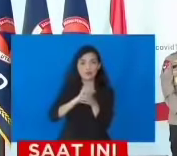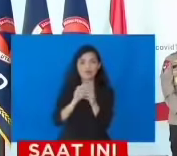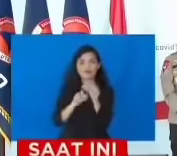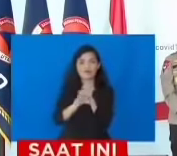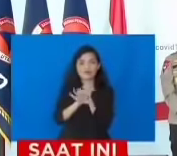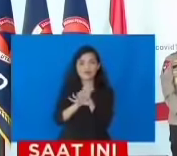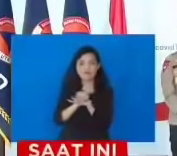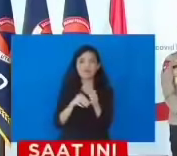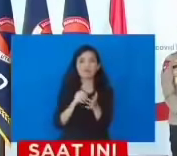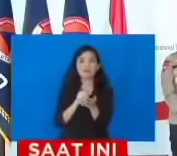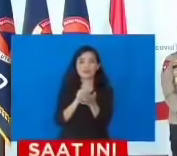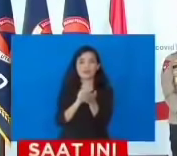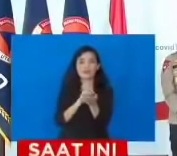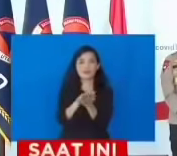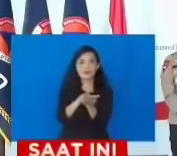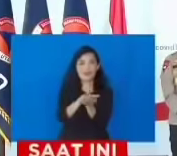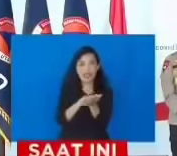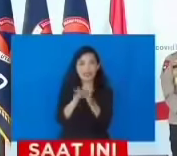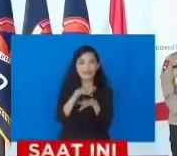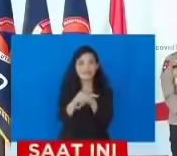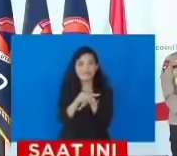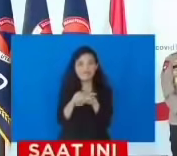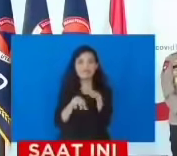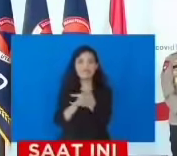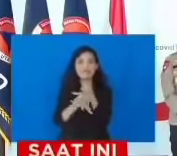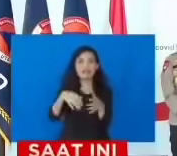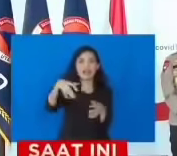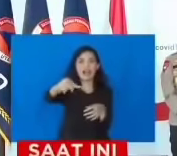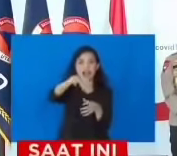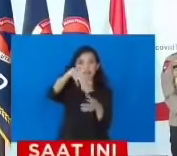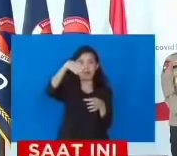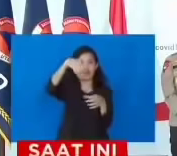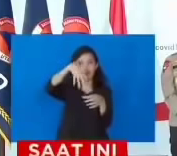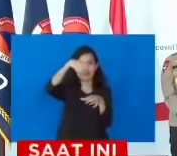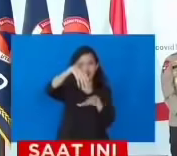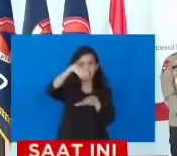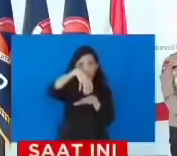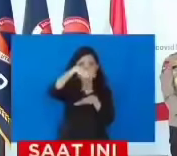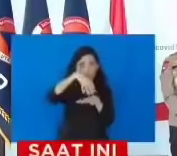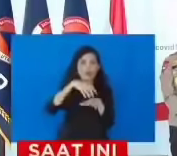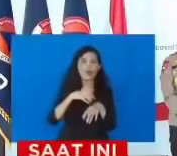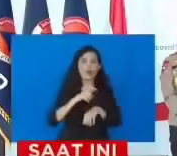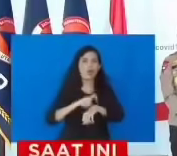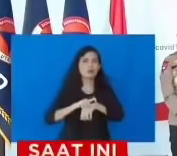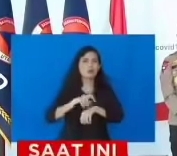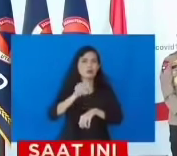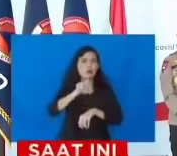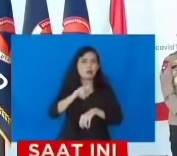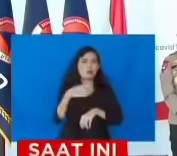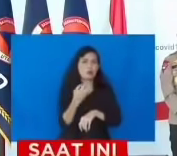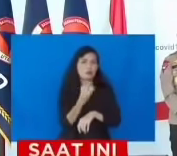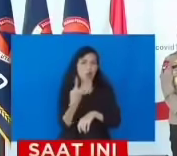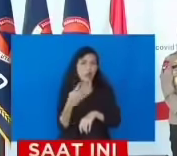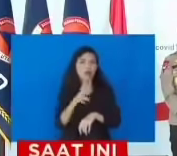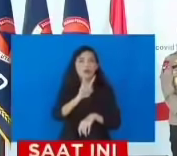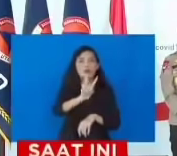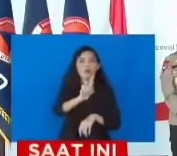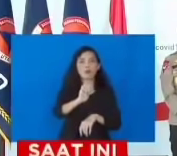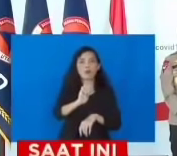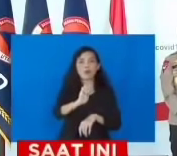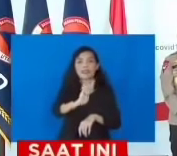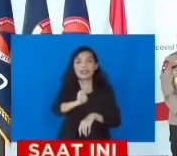sabun, dengan air yang mengalir, paling tidak dalam waktu 20 detik,